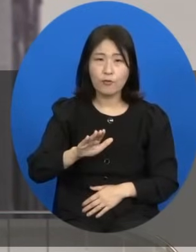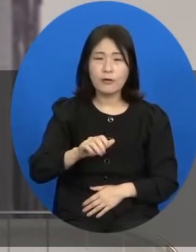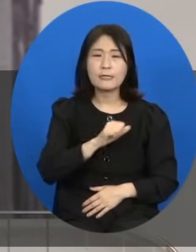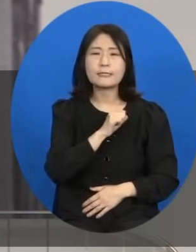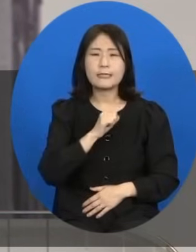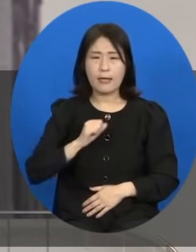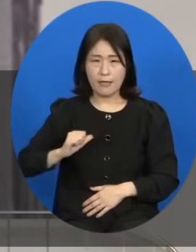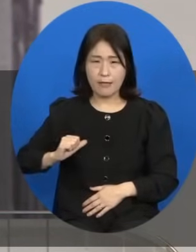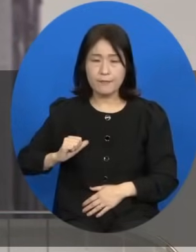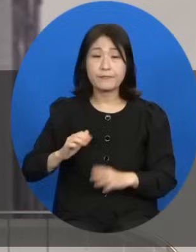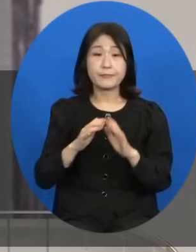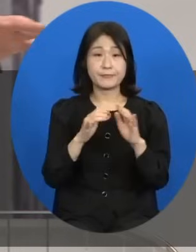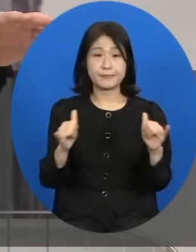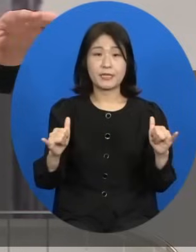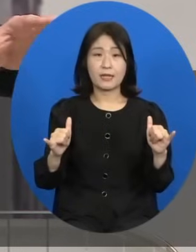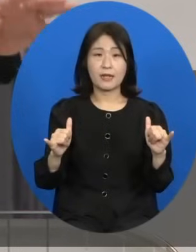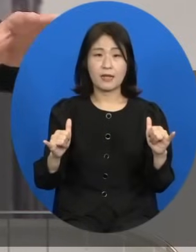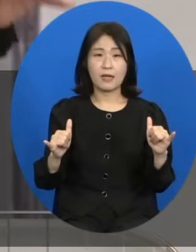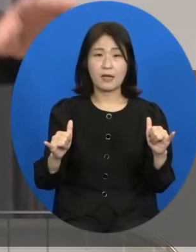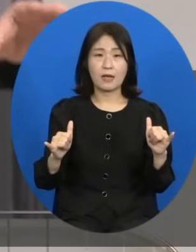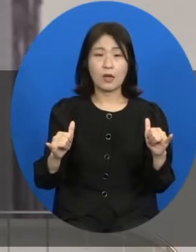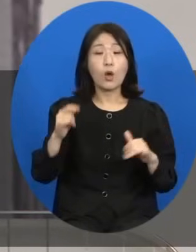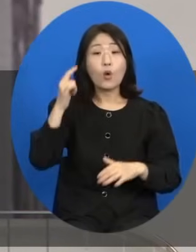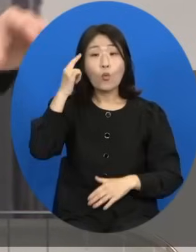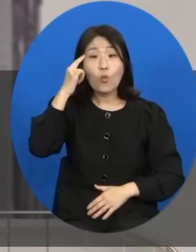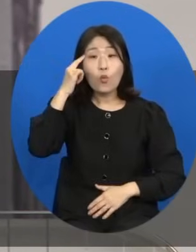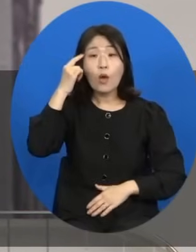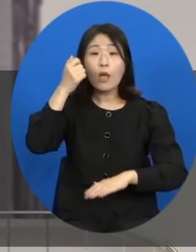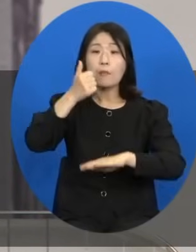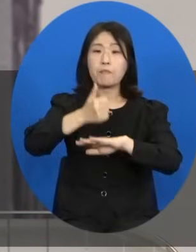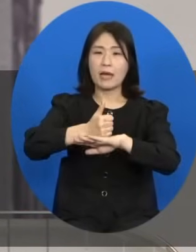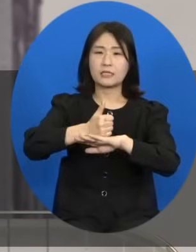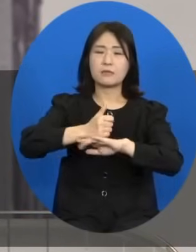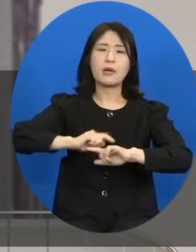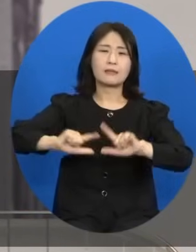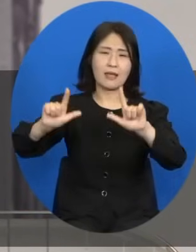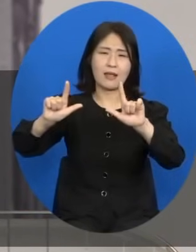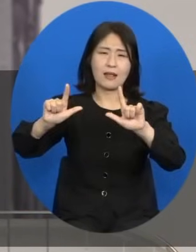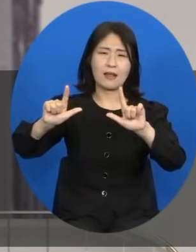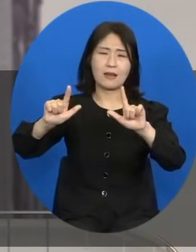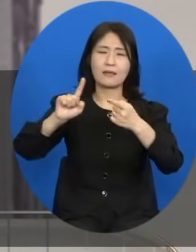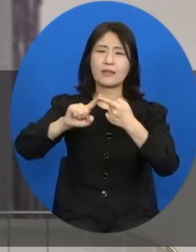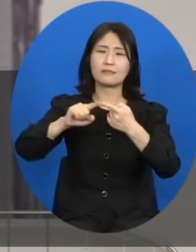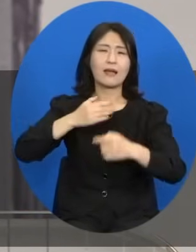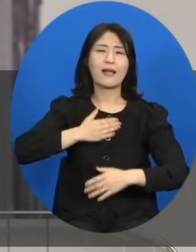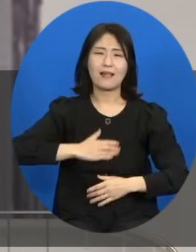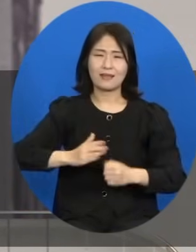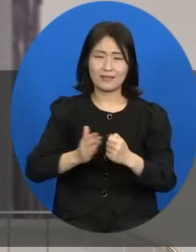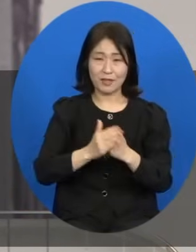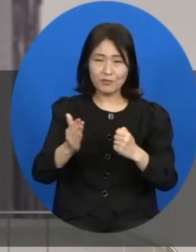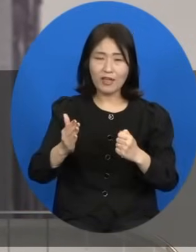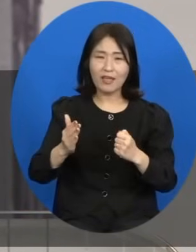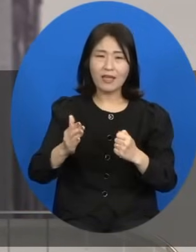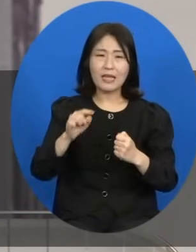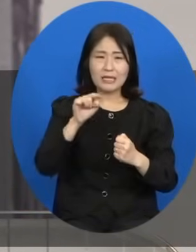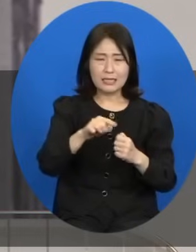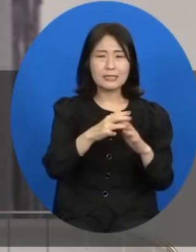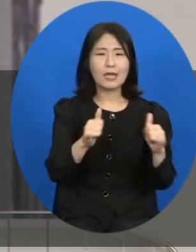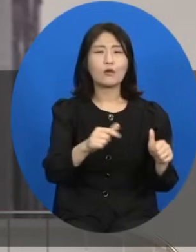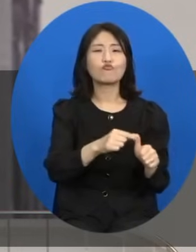나간 사람 왜요 그 마막 끝에 뭐가 있는지 아니까 그 사람에게는 뭐가 있어요 구원을 얻을